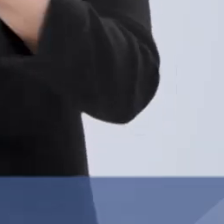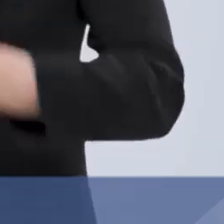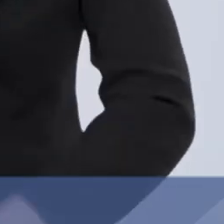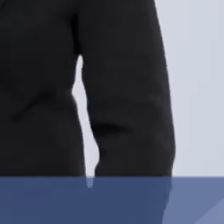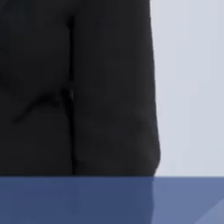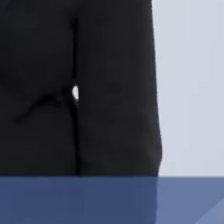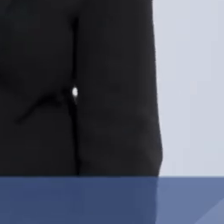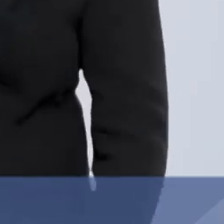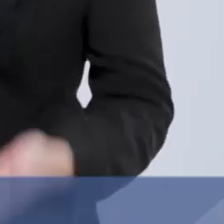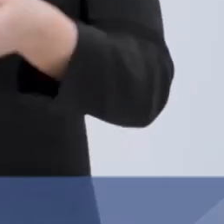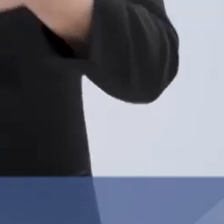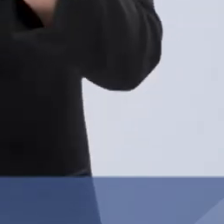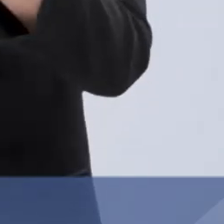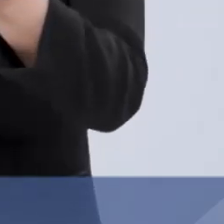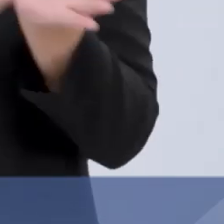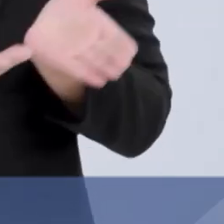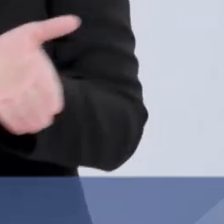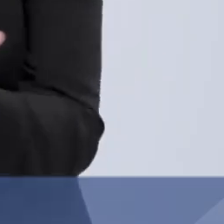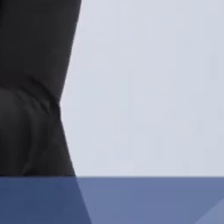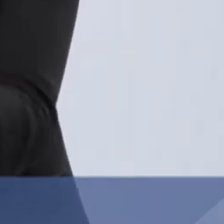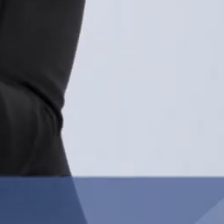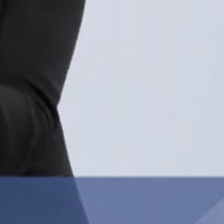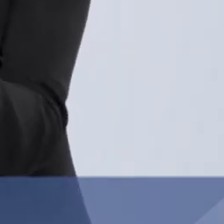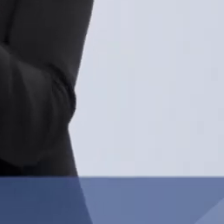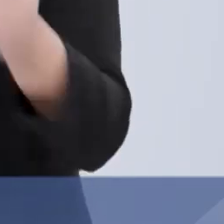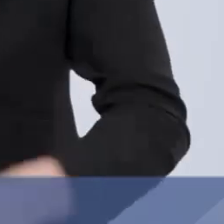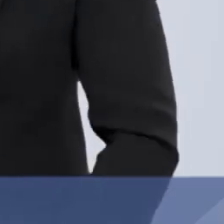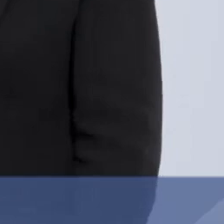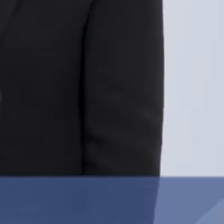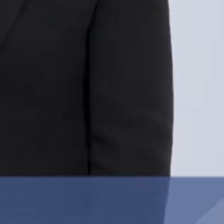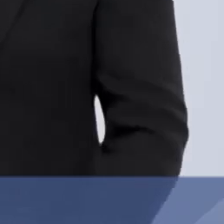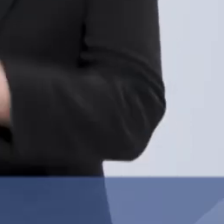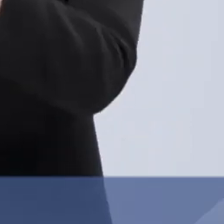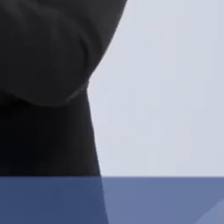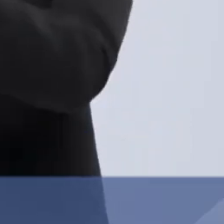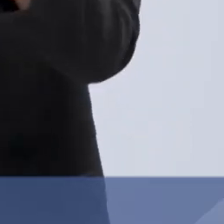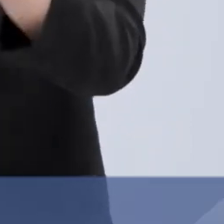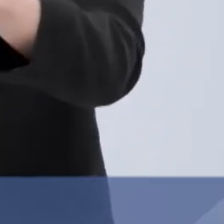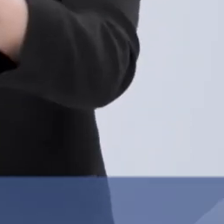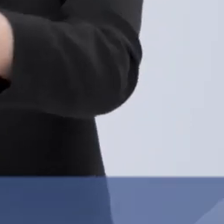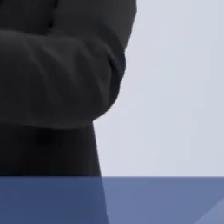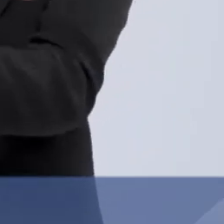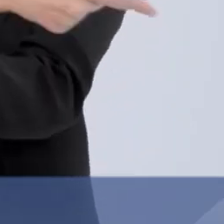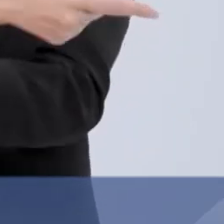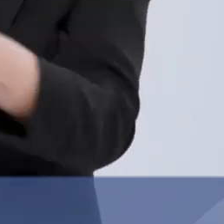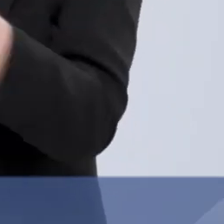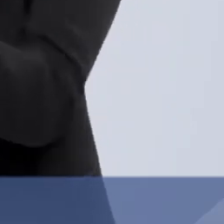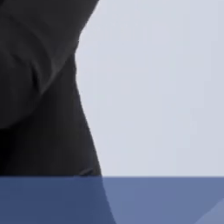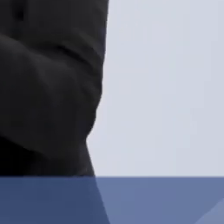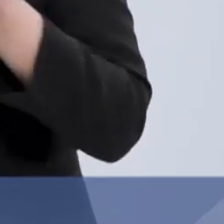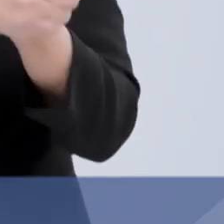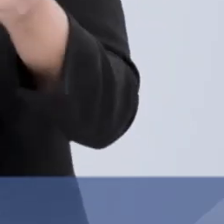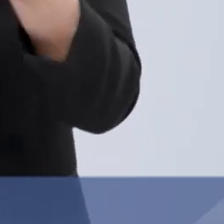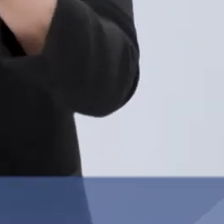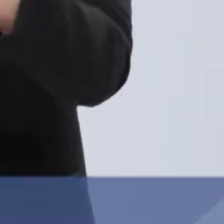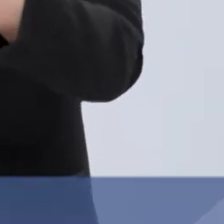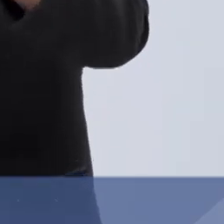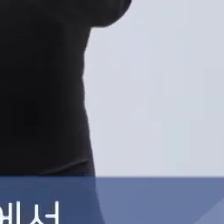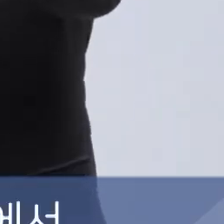사전투표소에서는 투표 안내하는 사람의 관내 또는 관외 선거인 구분 안내에 따라 투표하시기